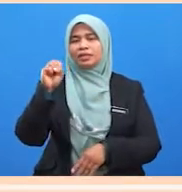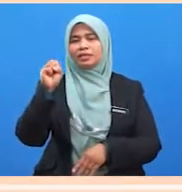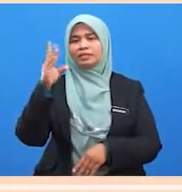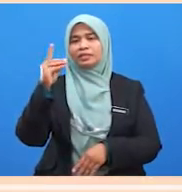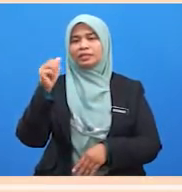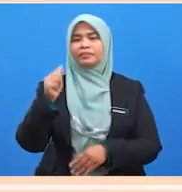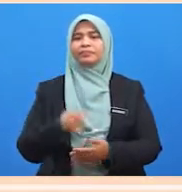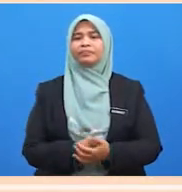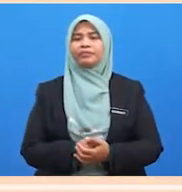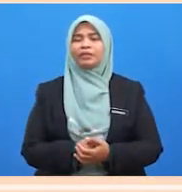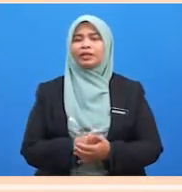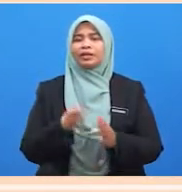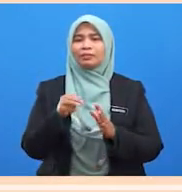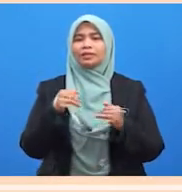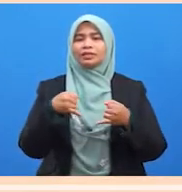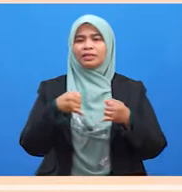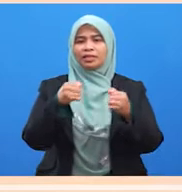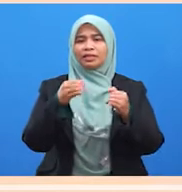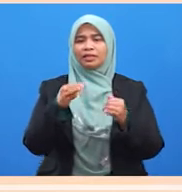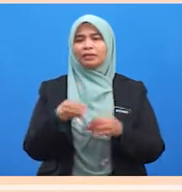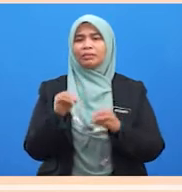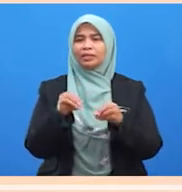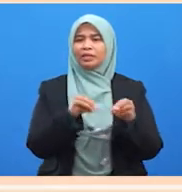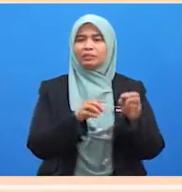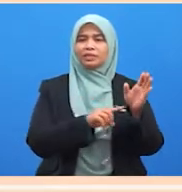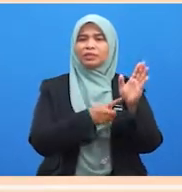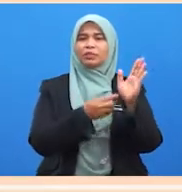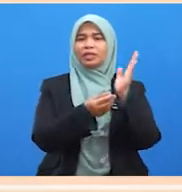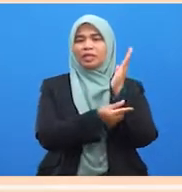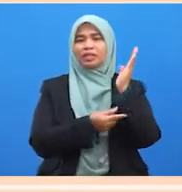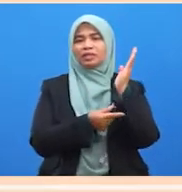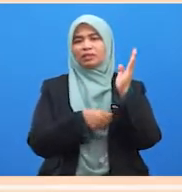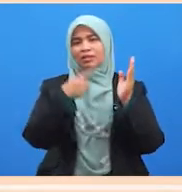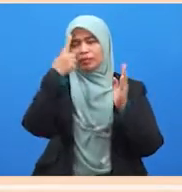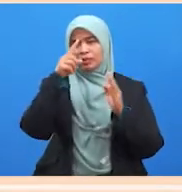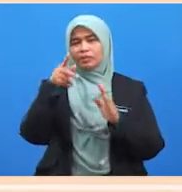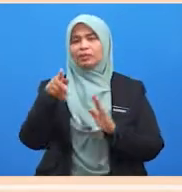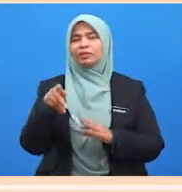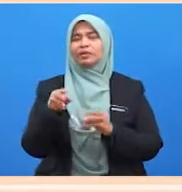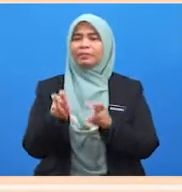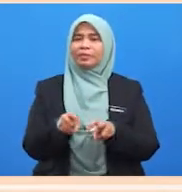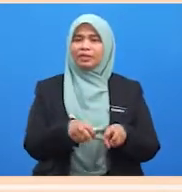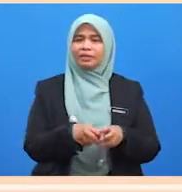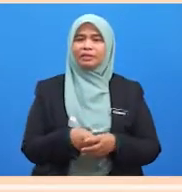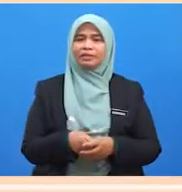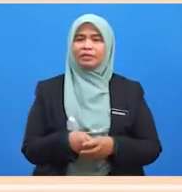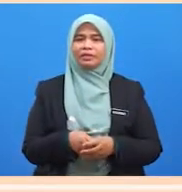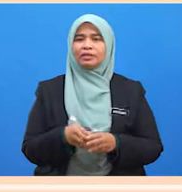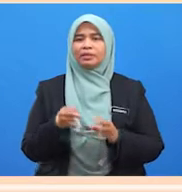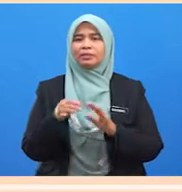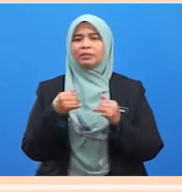RISDA? A. Menjalankan penanaman semula getah untuk pekebun kecil.